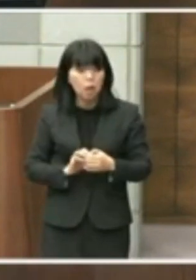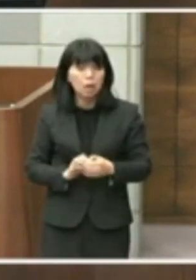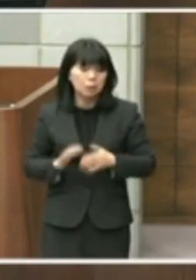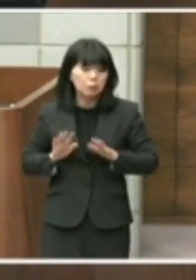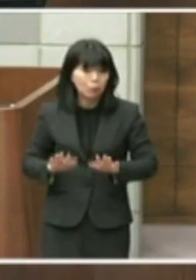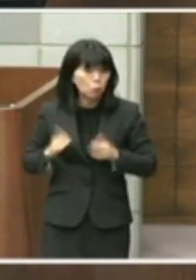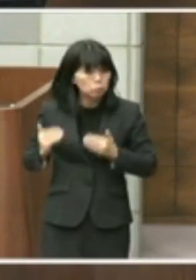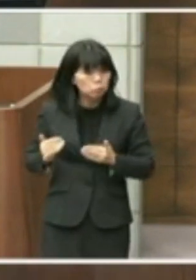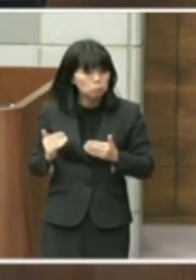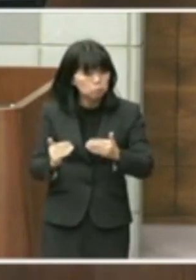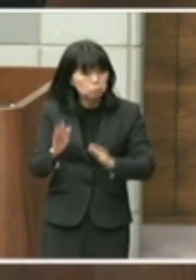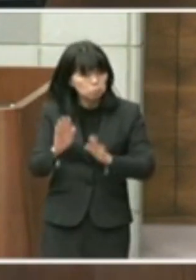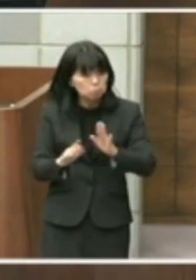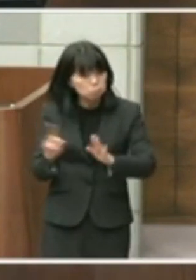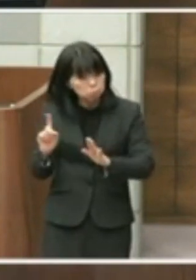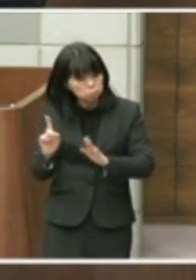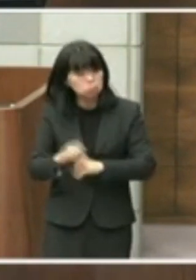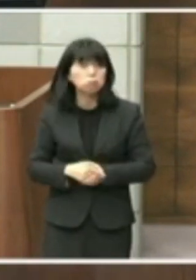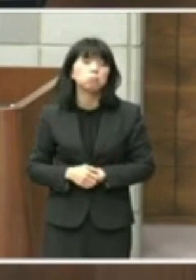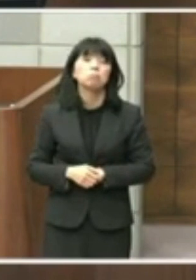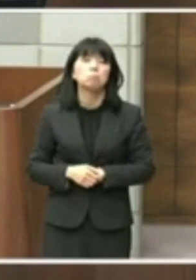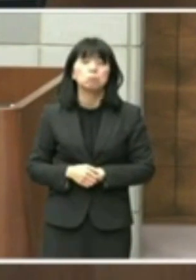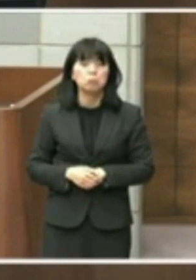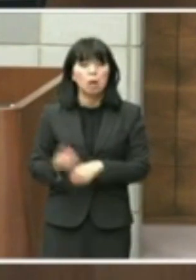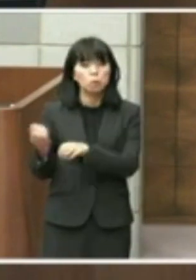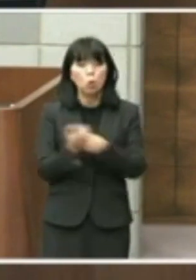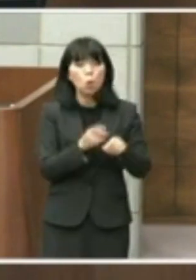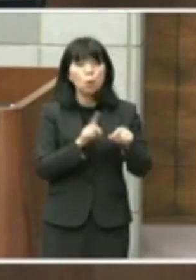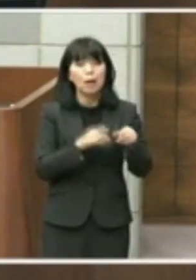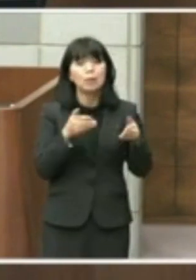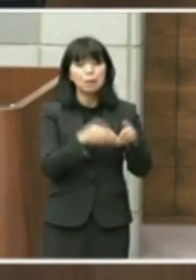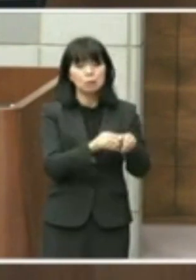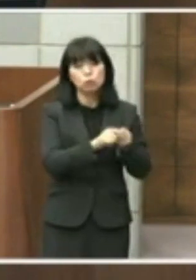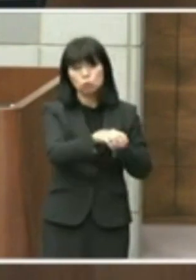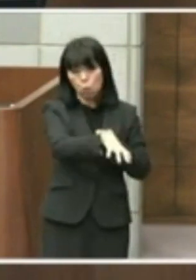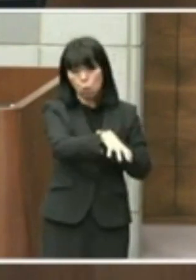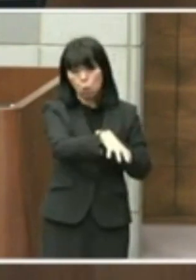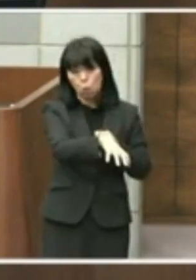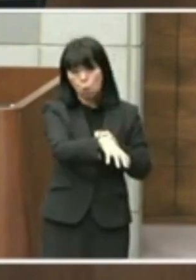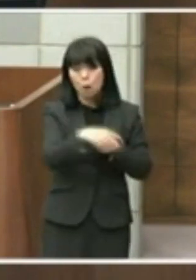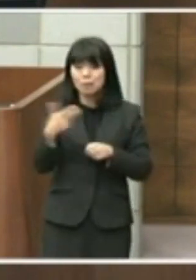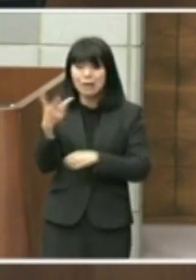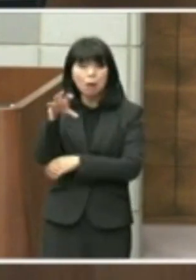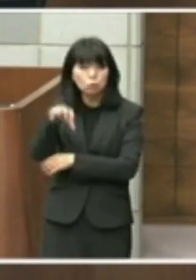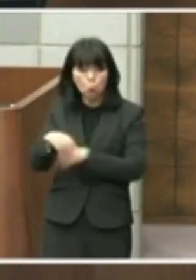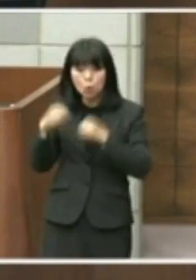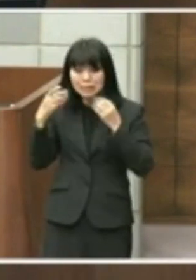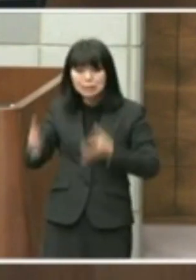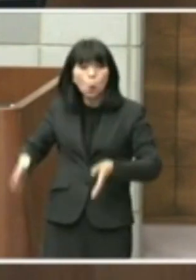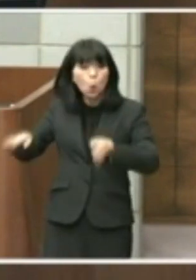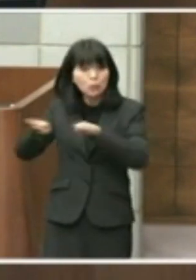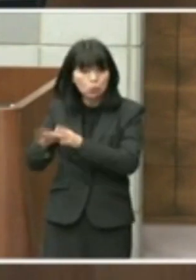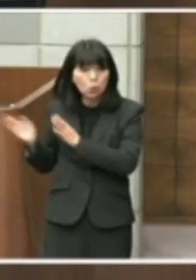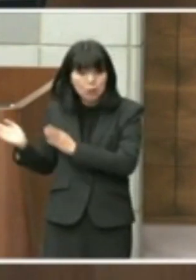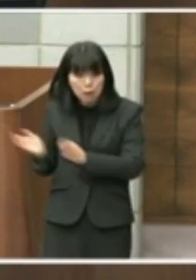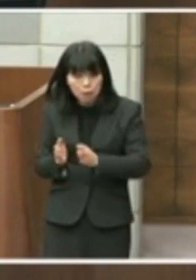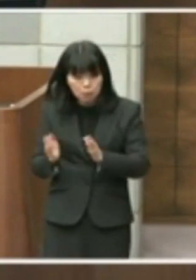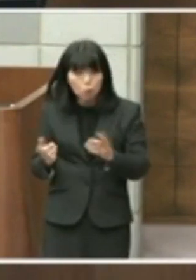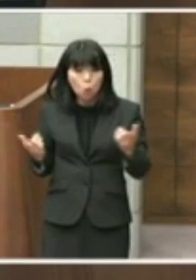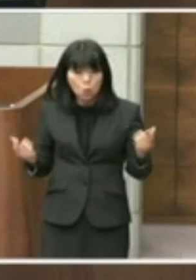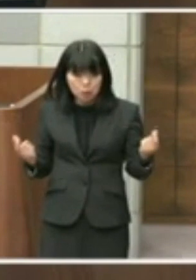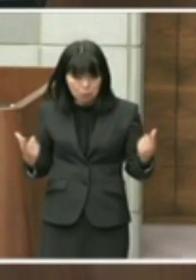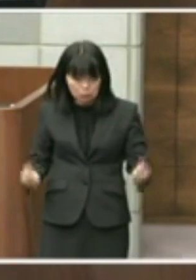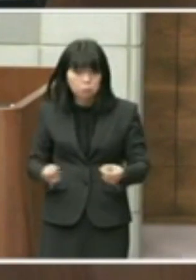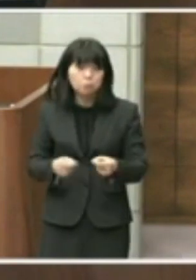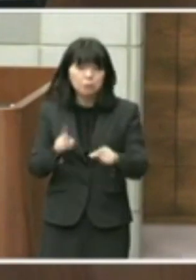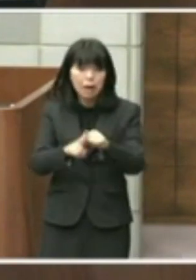捗状況を問うものです。消防中崎文書は、 市役所新庁舎整備と合わせて中